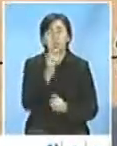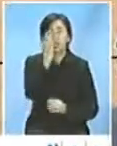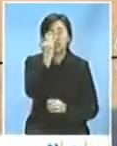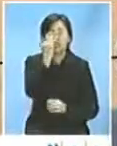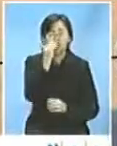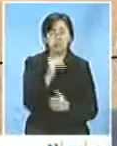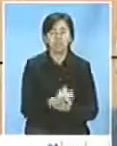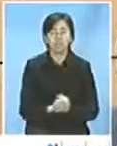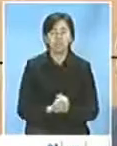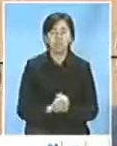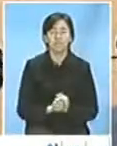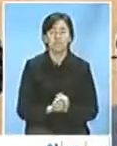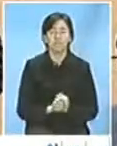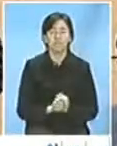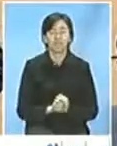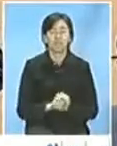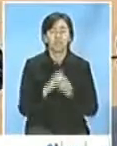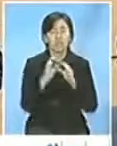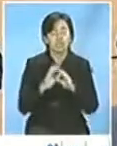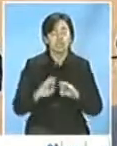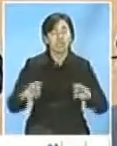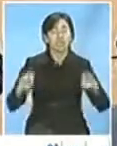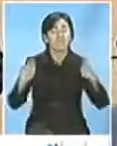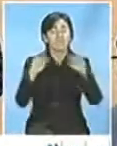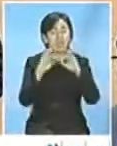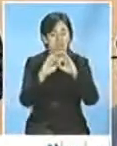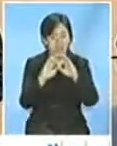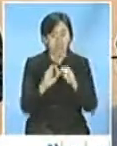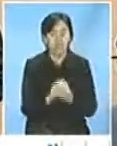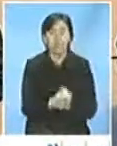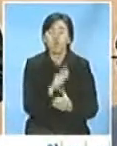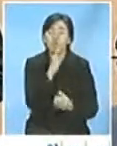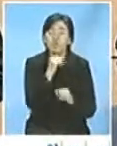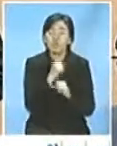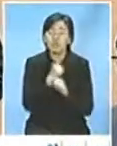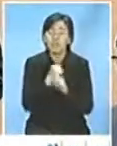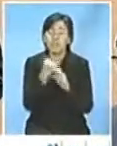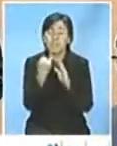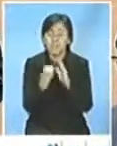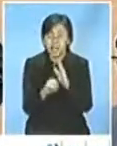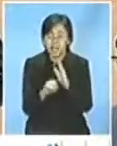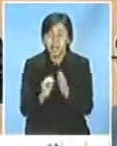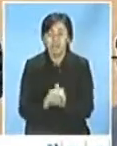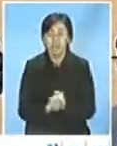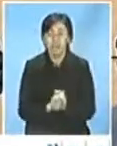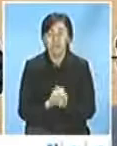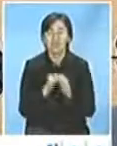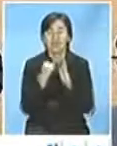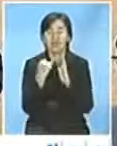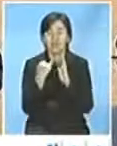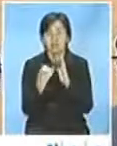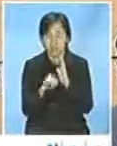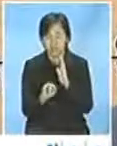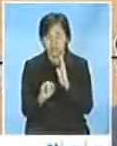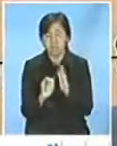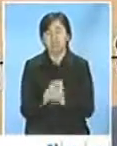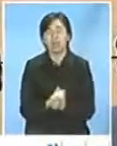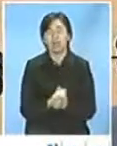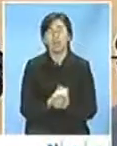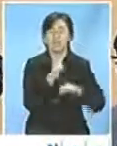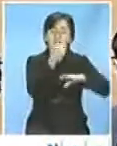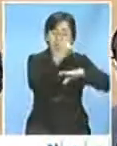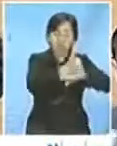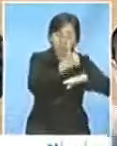างนั้นหลักก็คือว่าความผิดใดที่นิรโทษได้จะเป็นหัวหน้